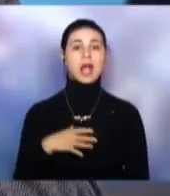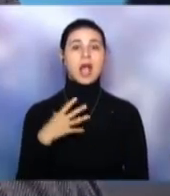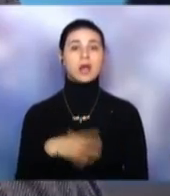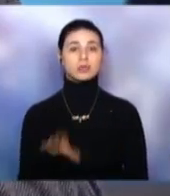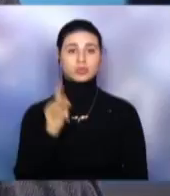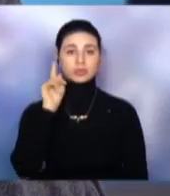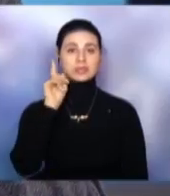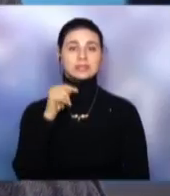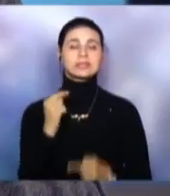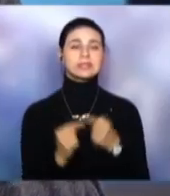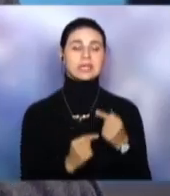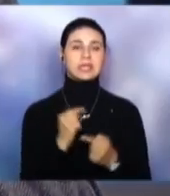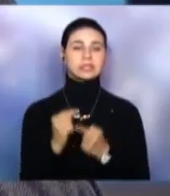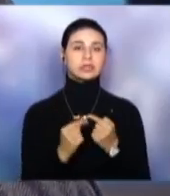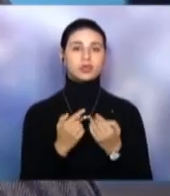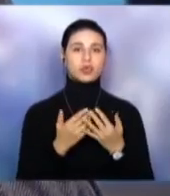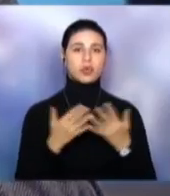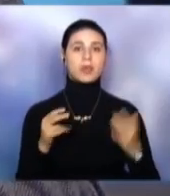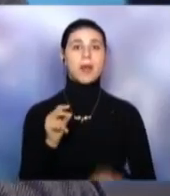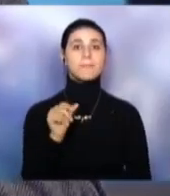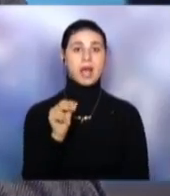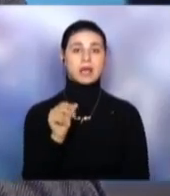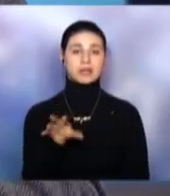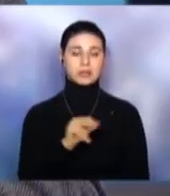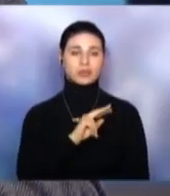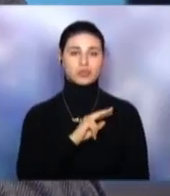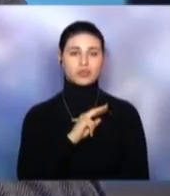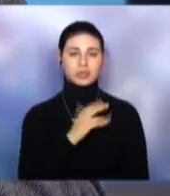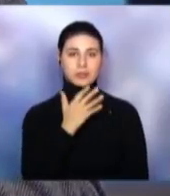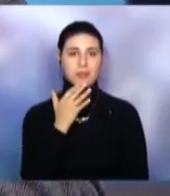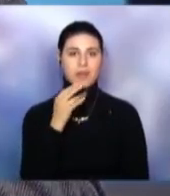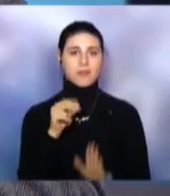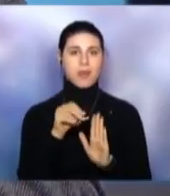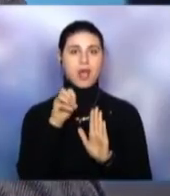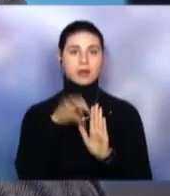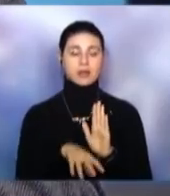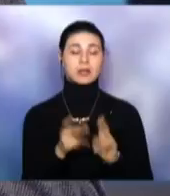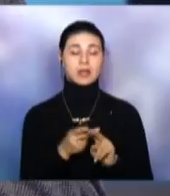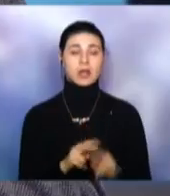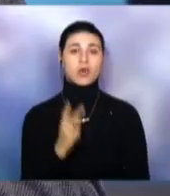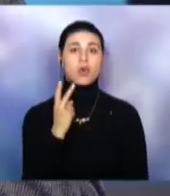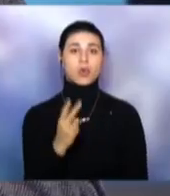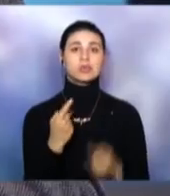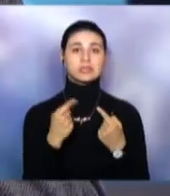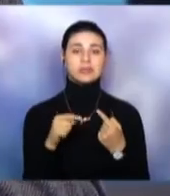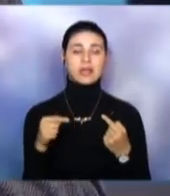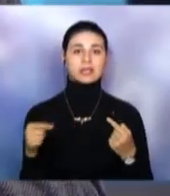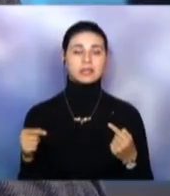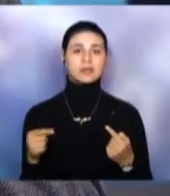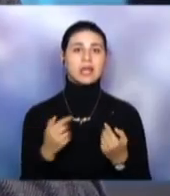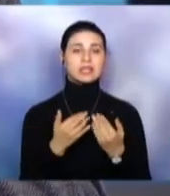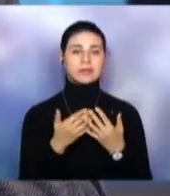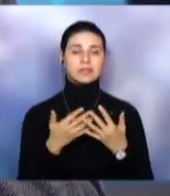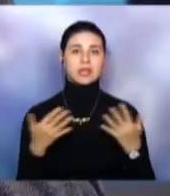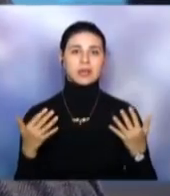სამზარეულოს ტრადიციულ კომპონენტს, მარილს, აი ეს ორი სხვადასხვა